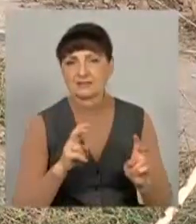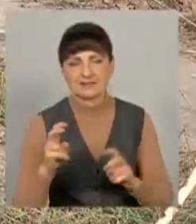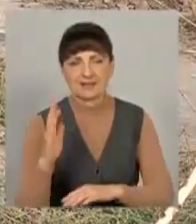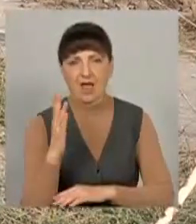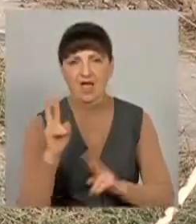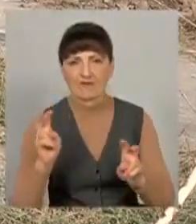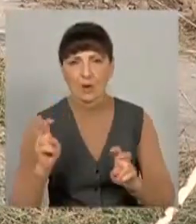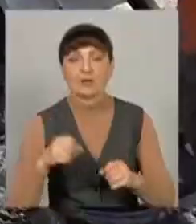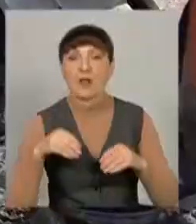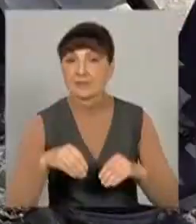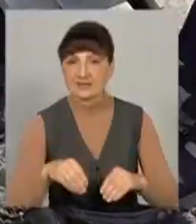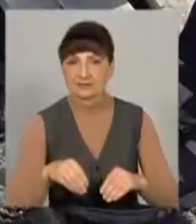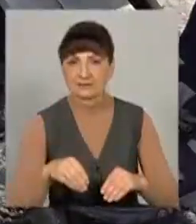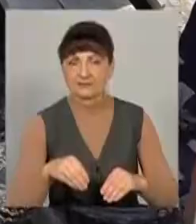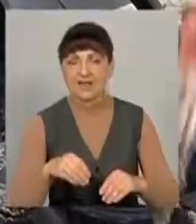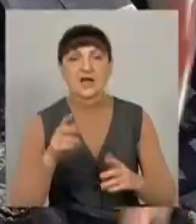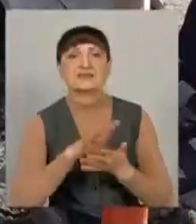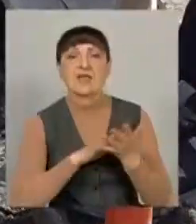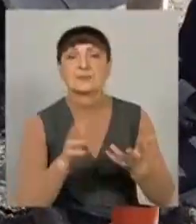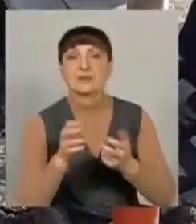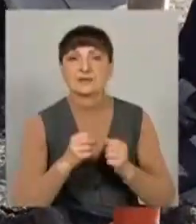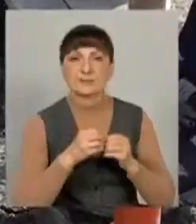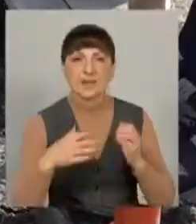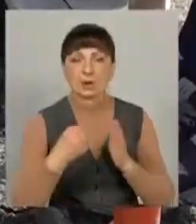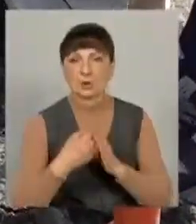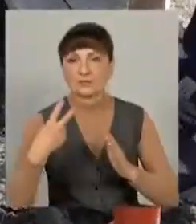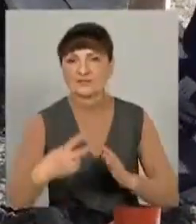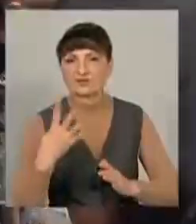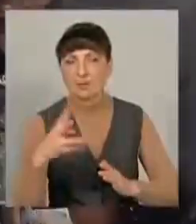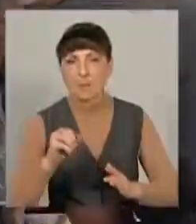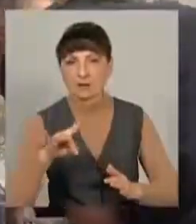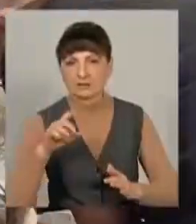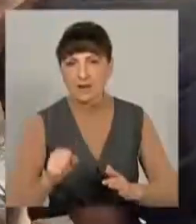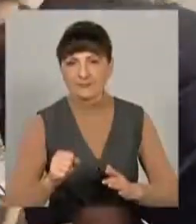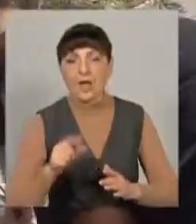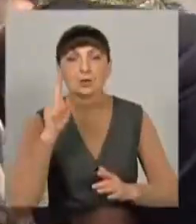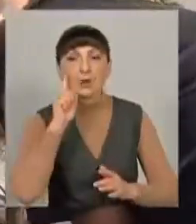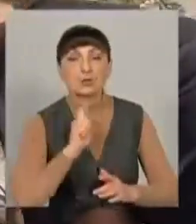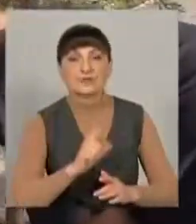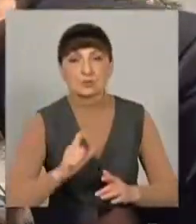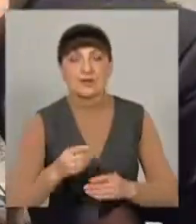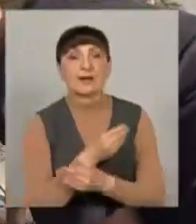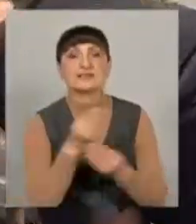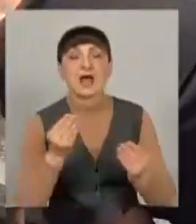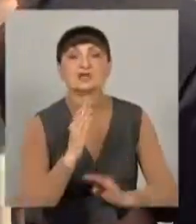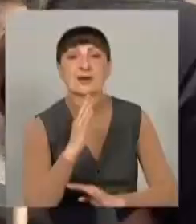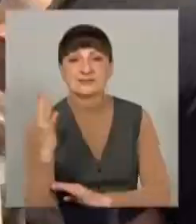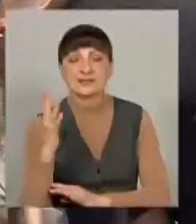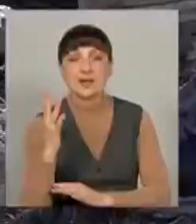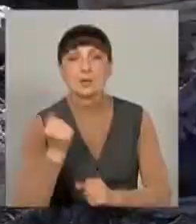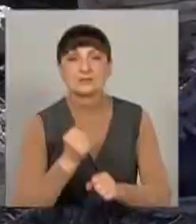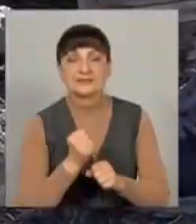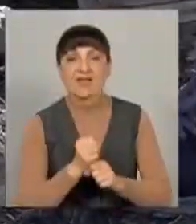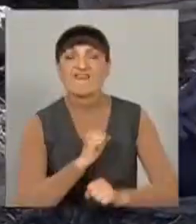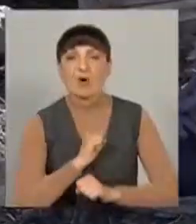и березы для посадки. Заявки принимаются с 15 по 24 марта. Для удобства жителей раздача растений будет осуществляться